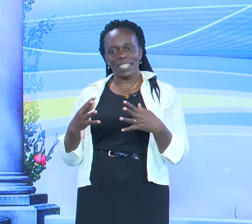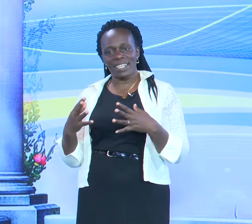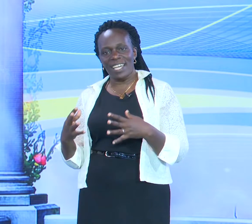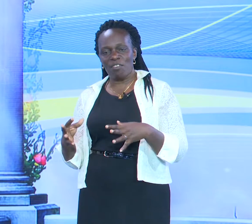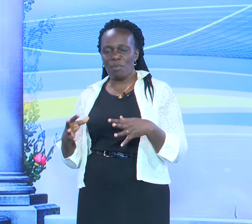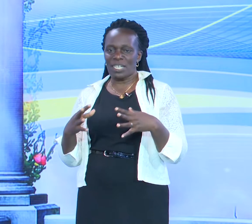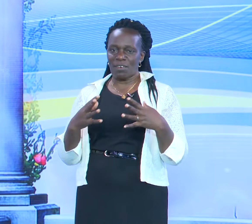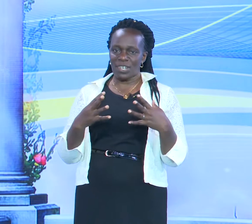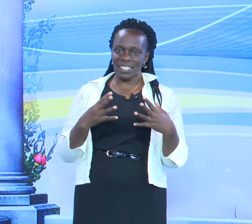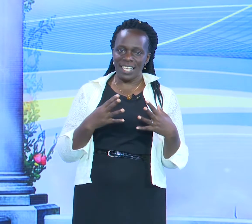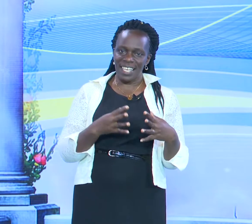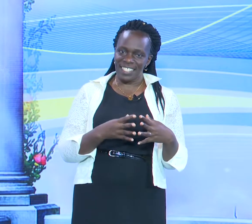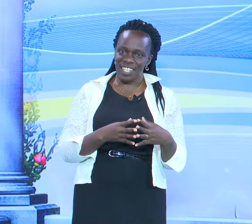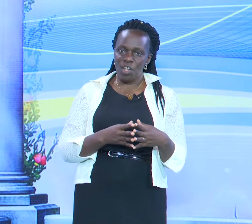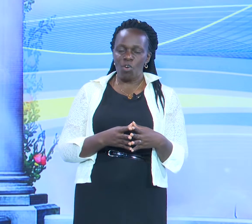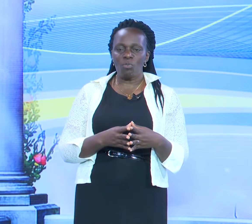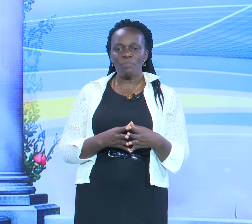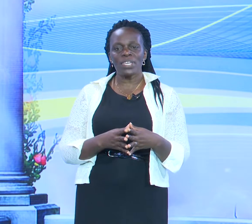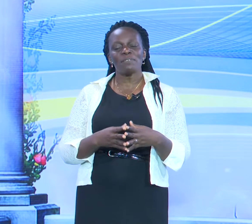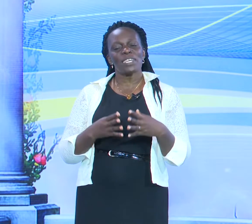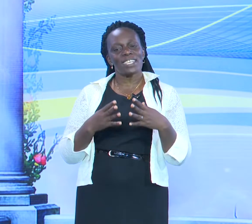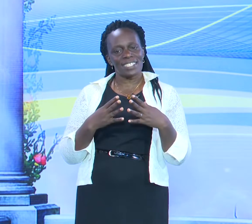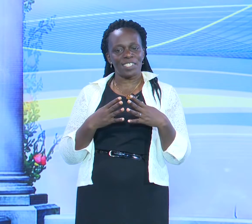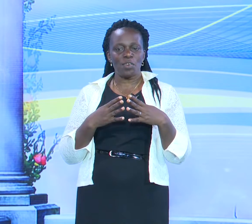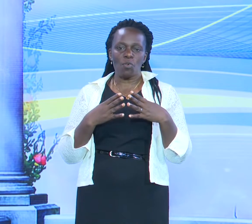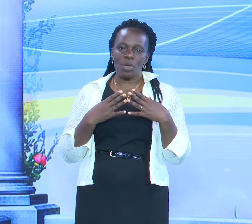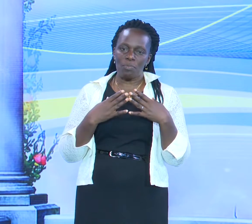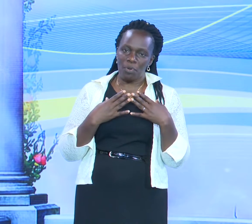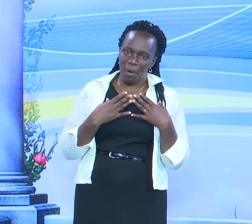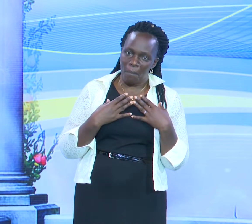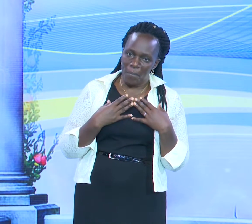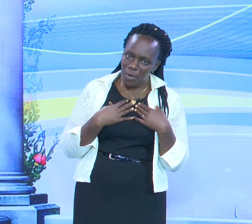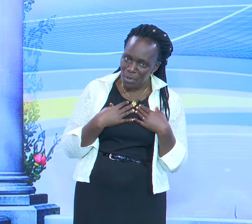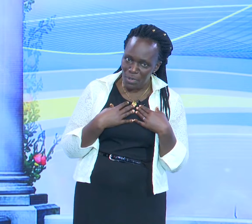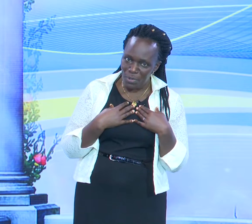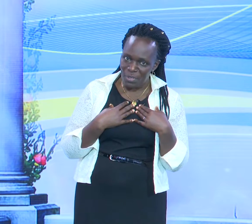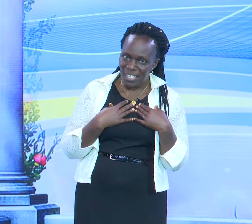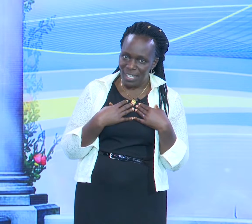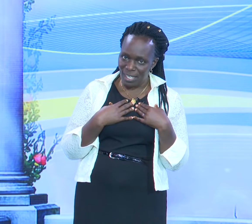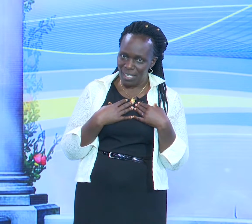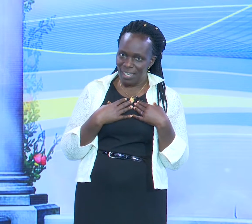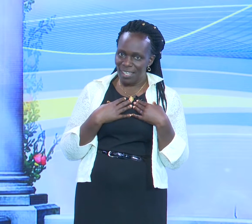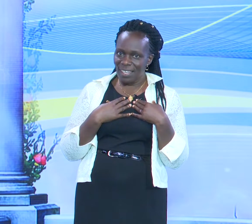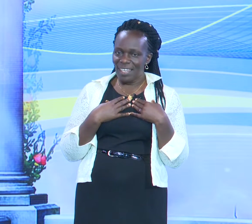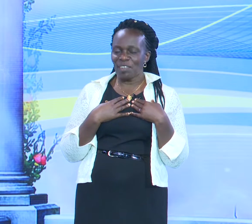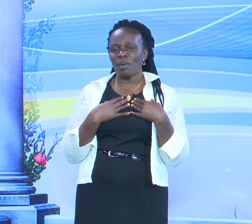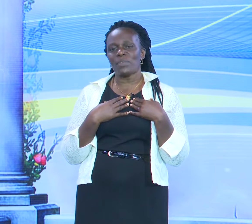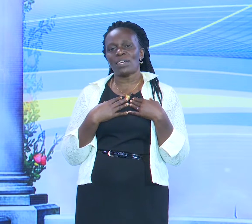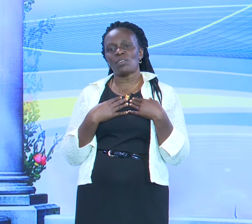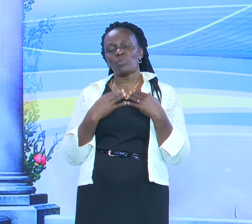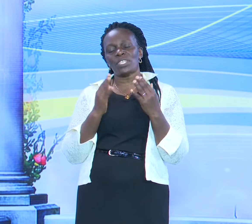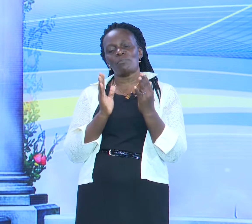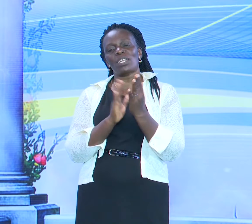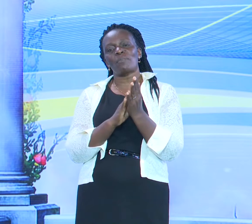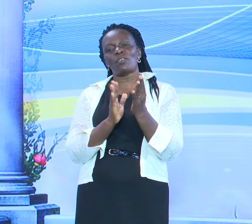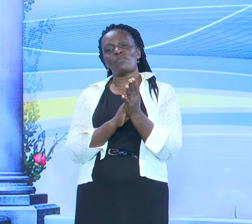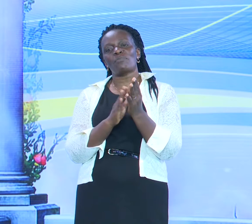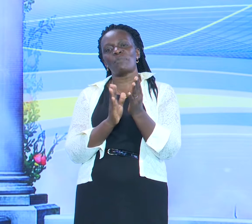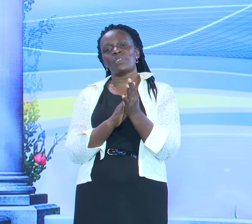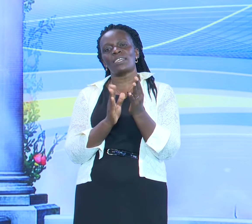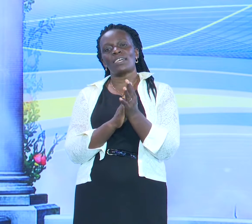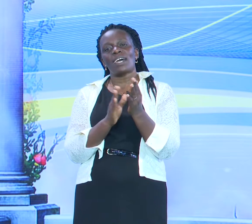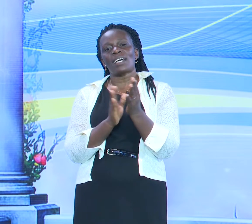ama na dada yako ama na wazazi, umwambie nimehisi uwepo wa Mungu. Eh? Naambie na upigie Bwana